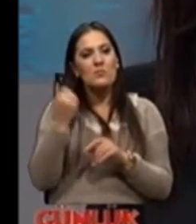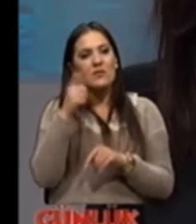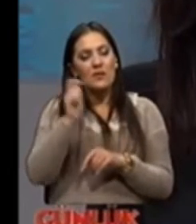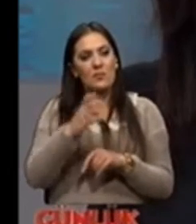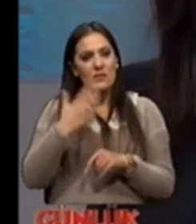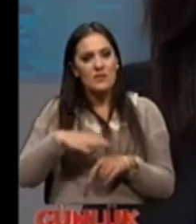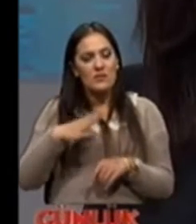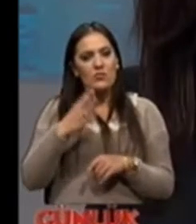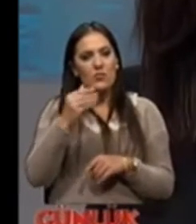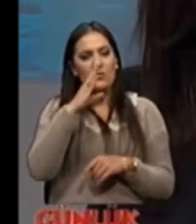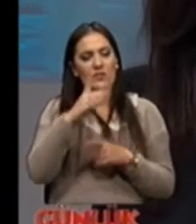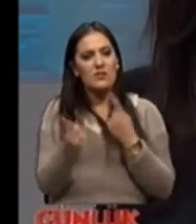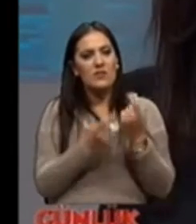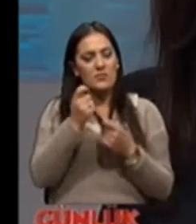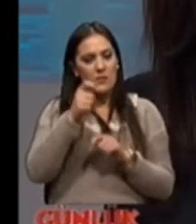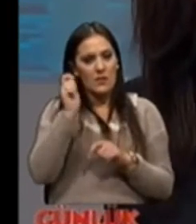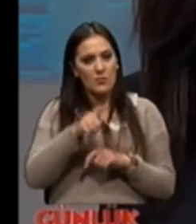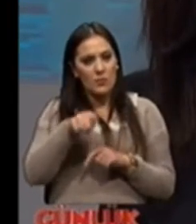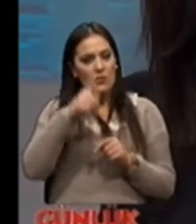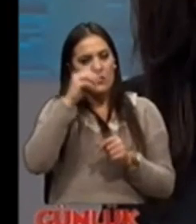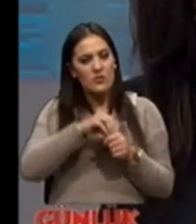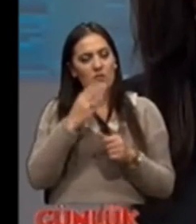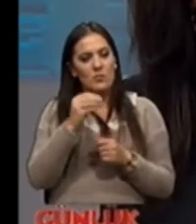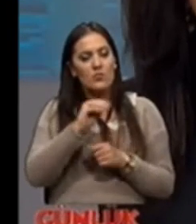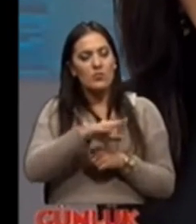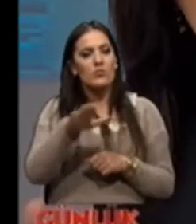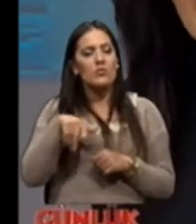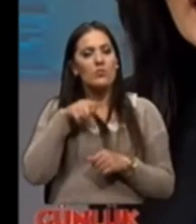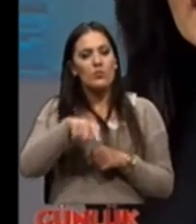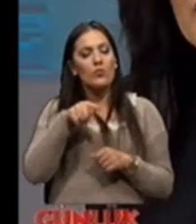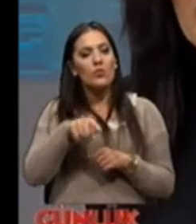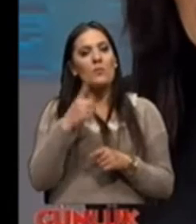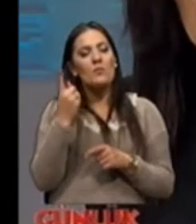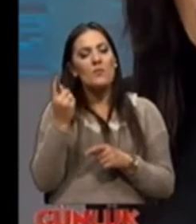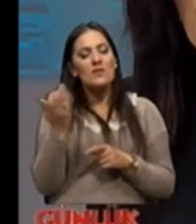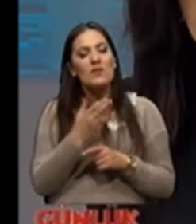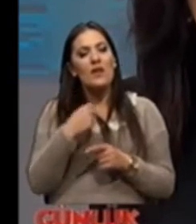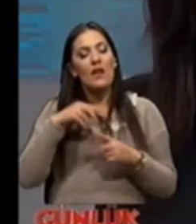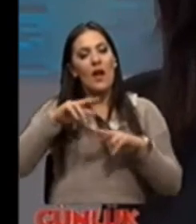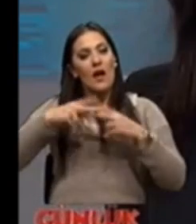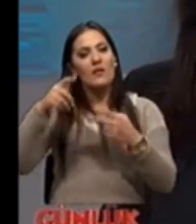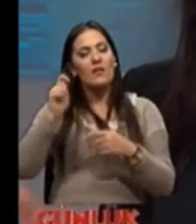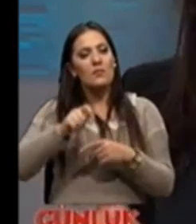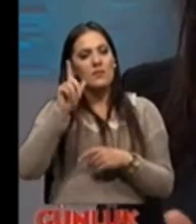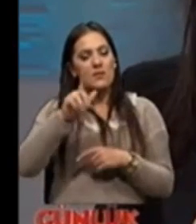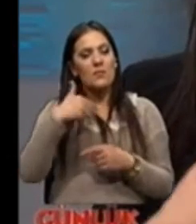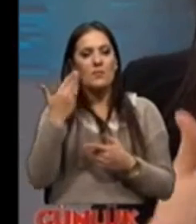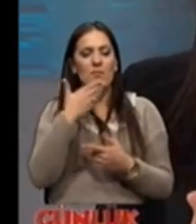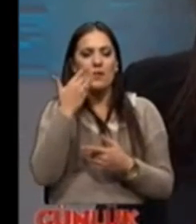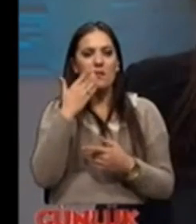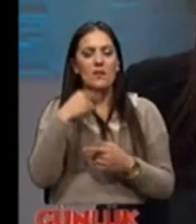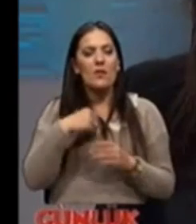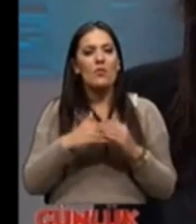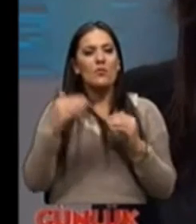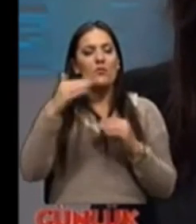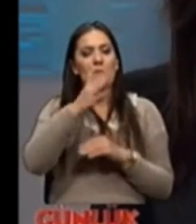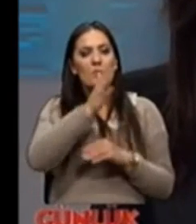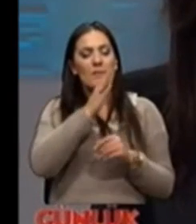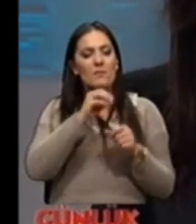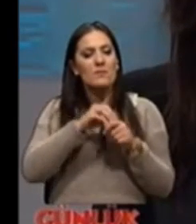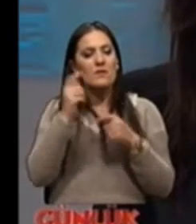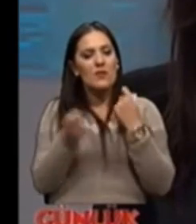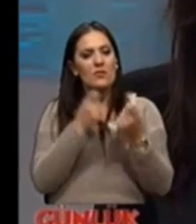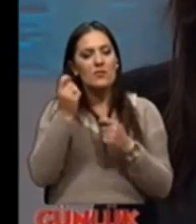çalışmalar yapılıyor. Evet, yani çocuklara tabii bunun da bir şekilde aktarılması gerekiyor. Mesela üst düzeyde bilimsel çalışmalar, mesela